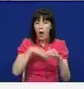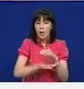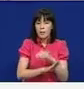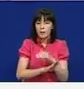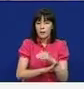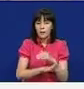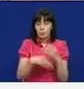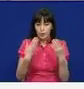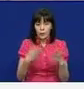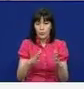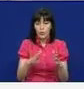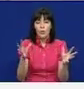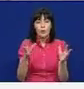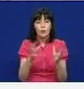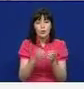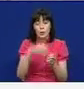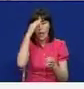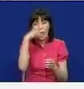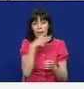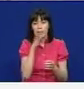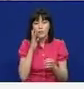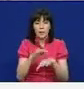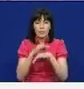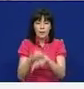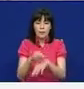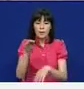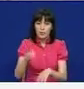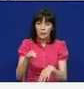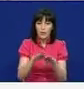Ну, ұстаған соңда ол әке-шешесіне береміз кішкентай балалар болса.